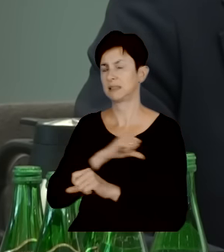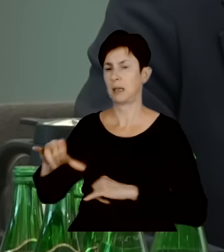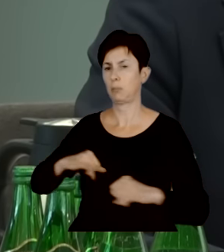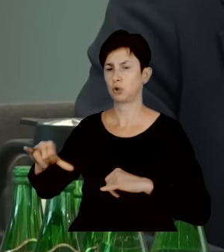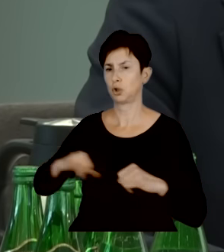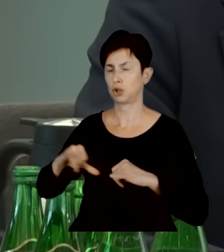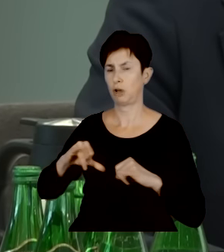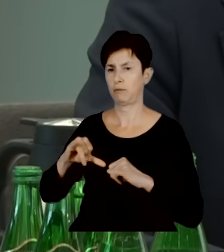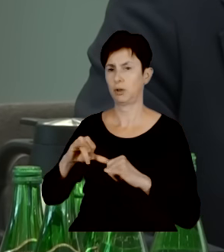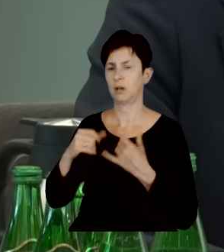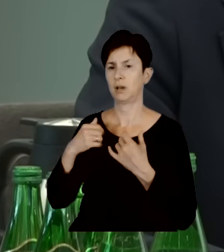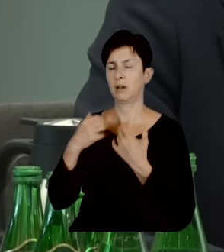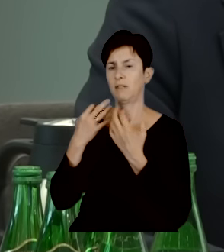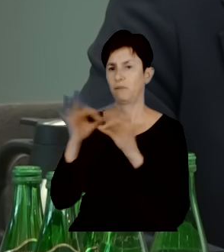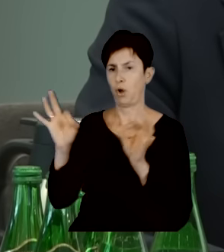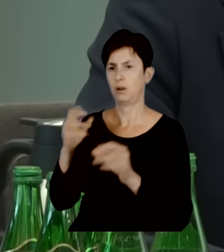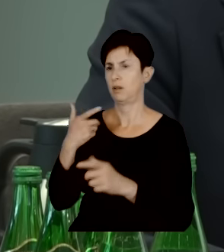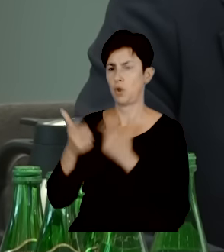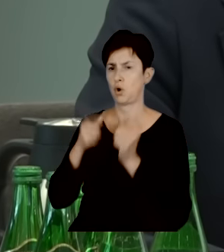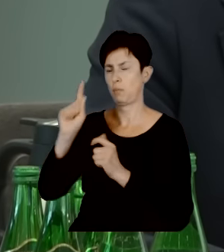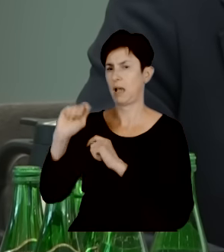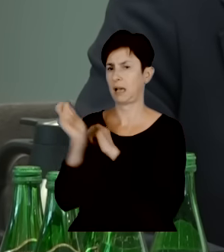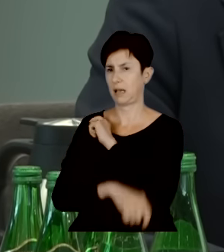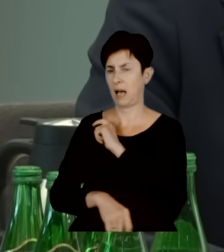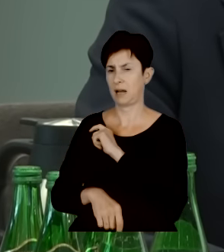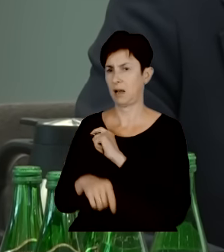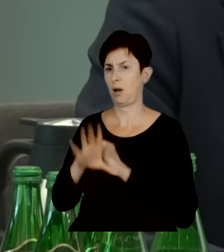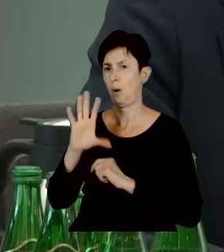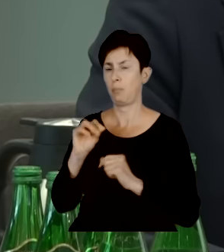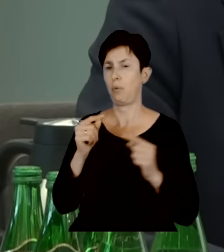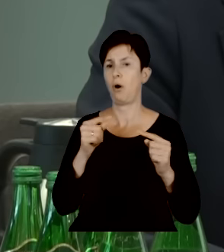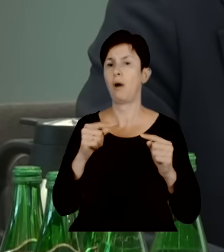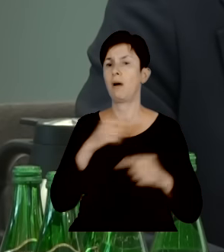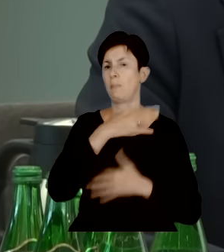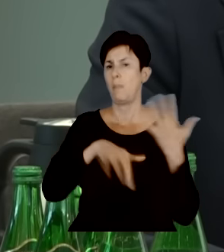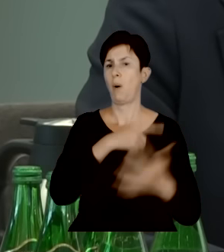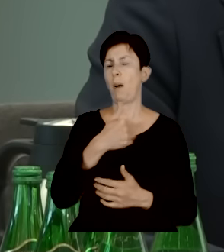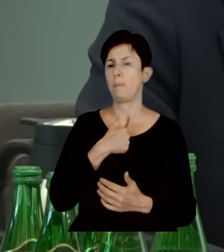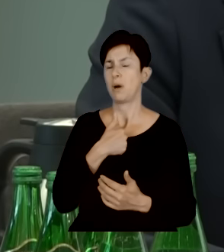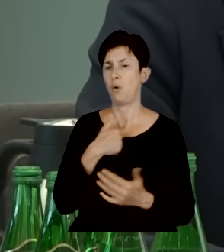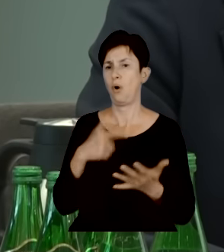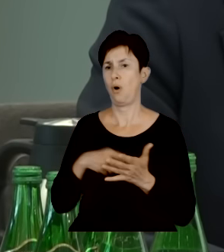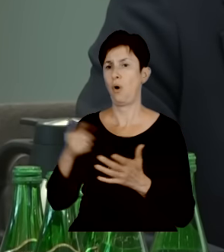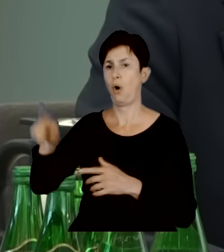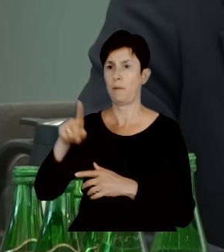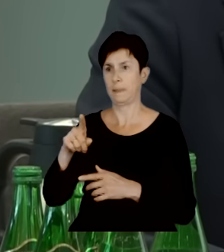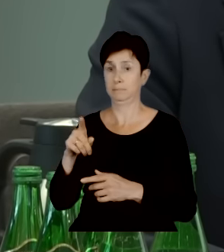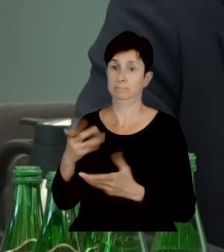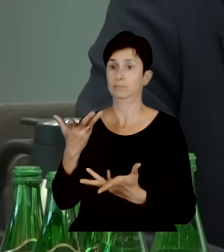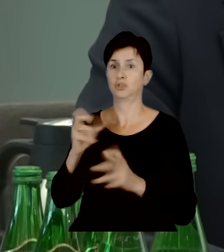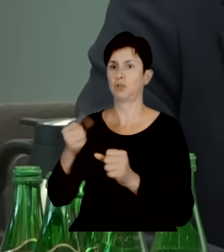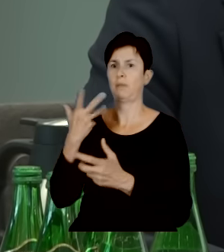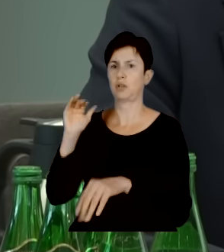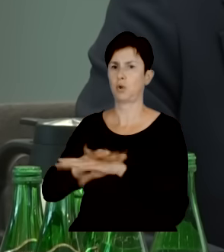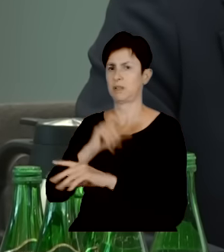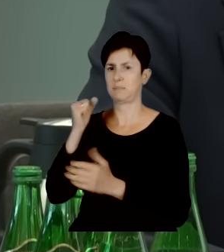uwolnić od odpowiedzialności karnej przed sądami Ponieważ zgodnie z tym g matiasem działali niezgodnie z prawem